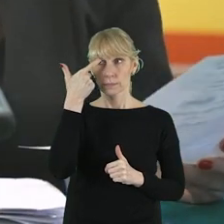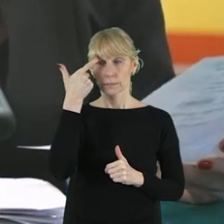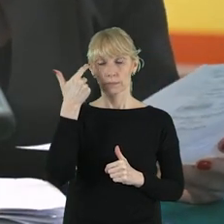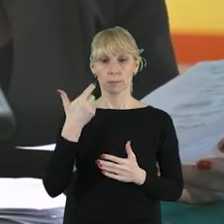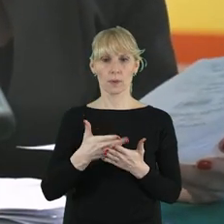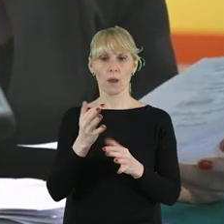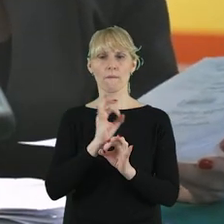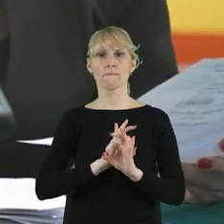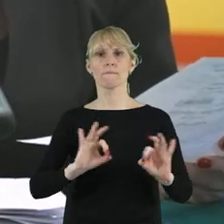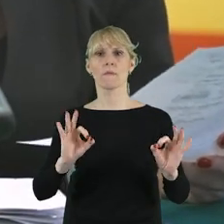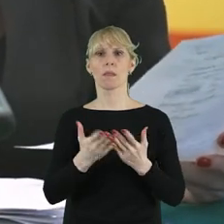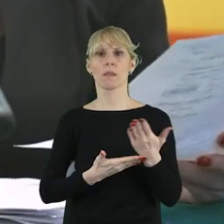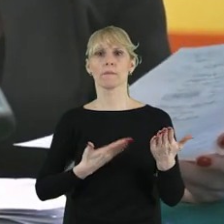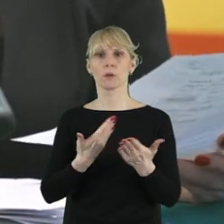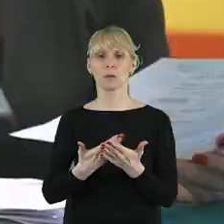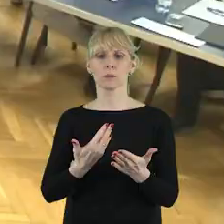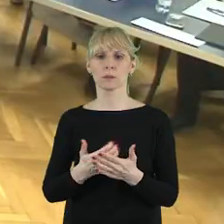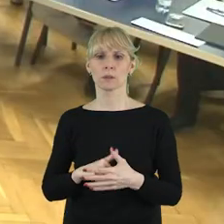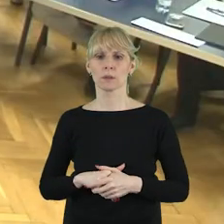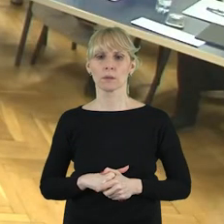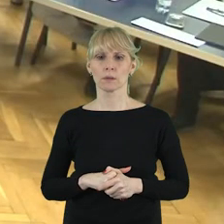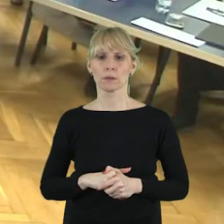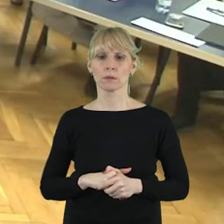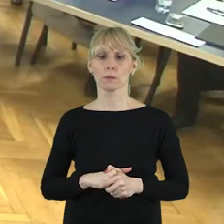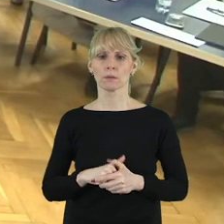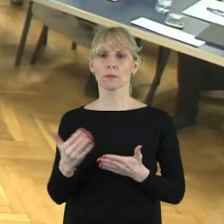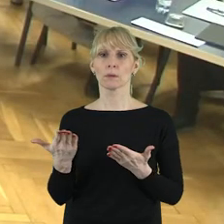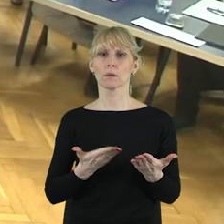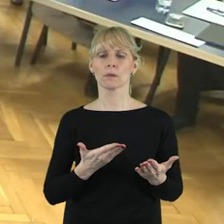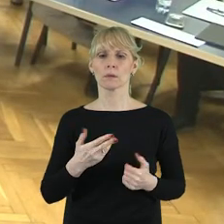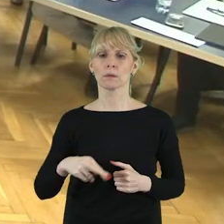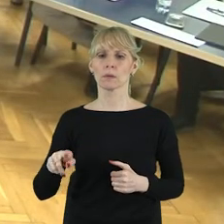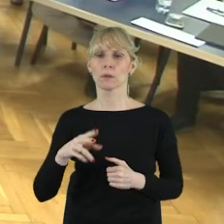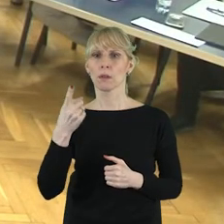Proszę bardzo, pan radny Paweł Drążczyk, później pan radny Marcin Bugajski.